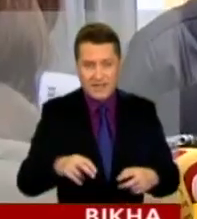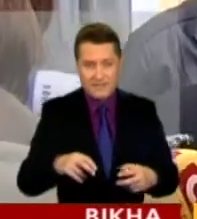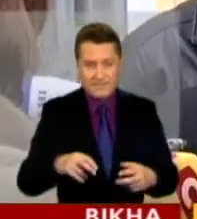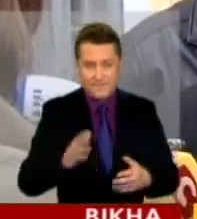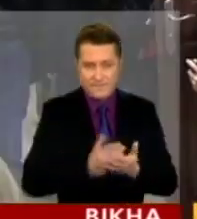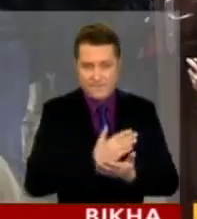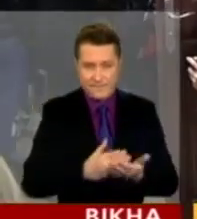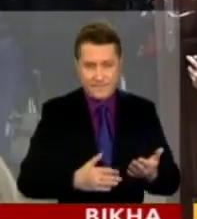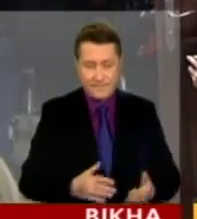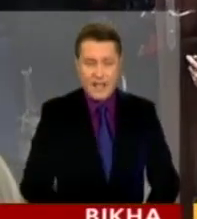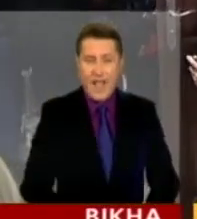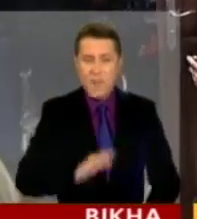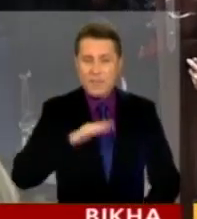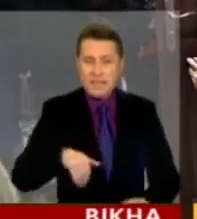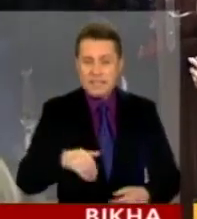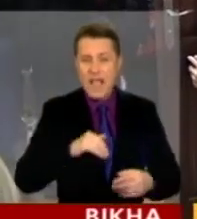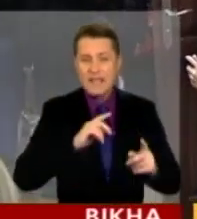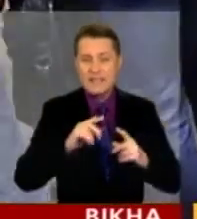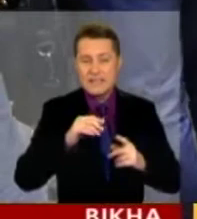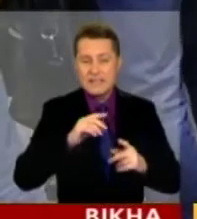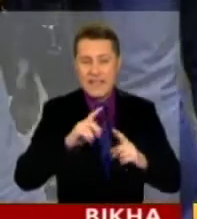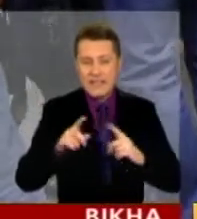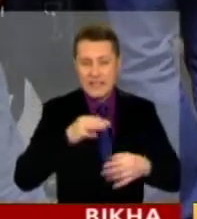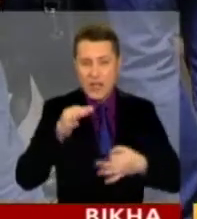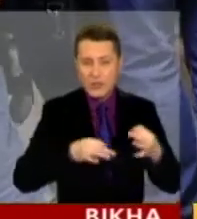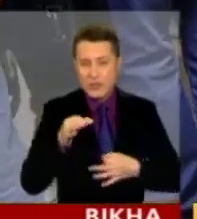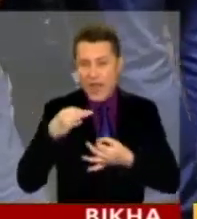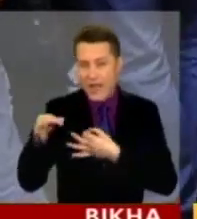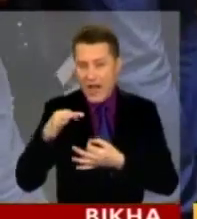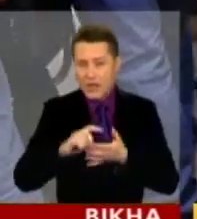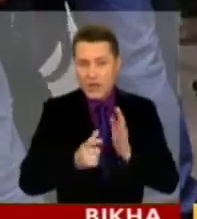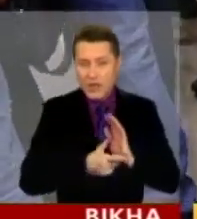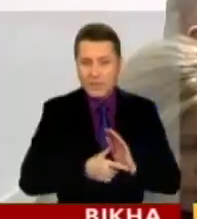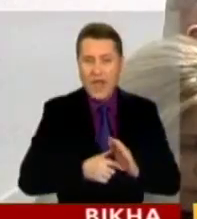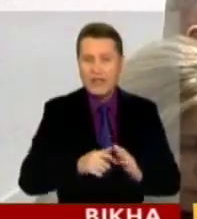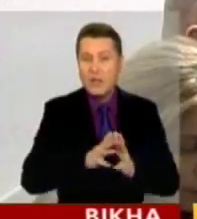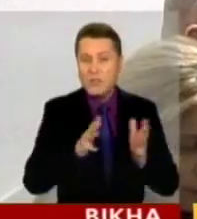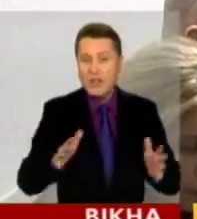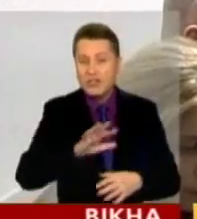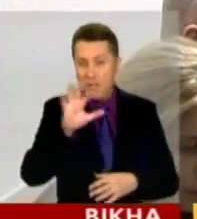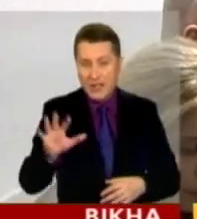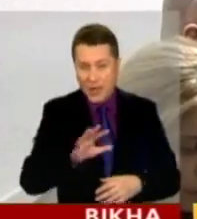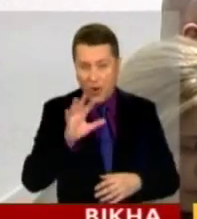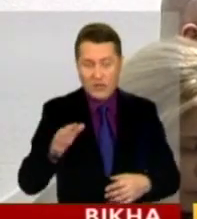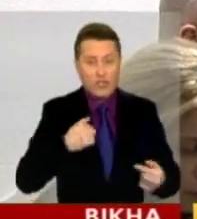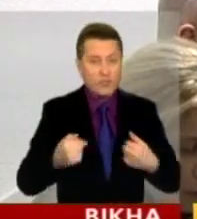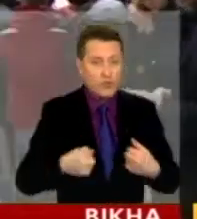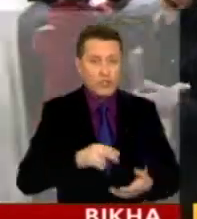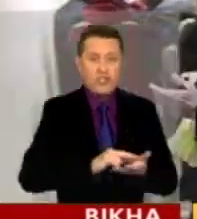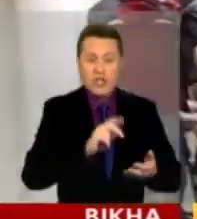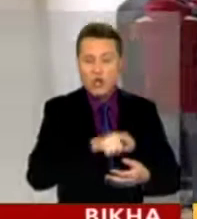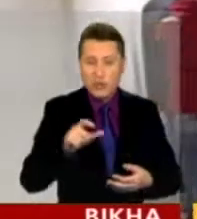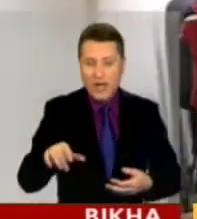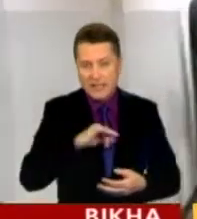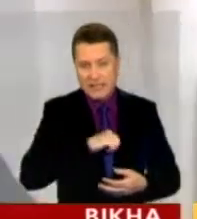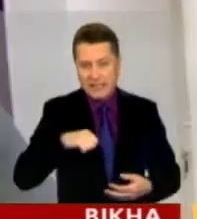нове коло репресій. Після засідання суддя пішла до дорадчої кімнати, де перебувала більше 5 годин. За цей час змучилися і журналісти, і